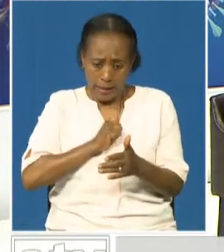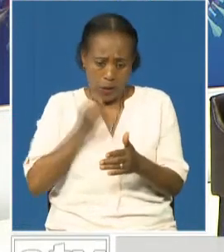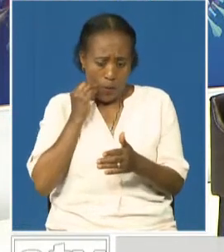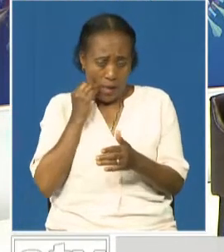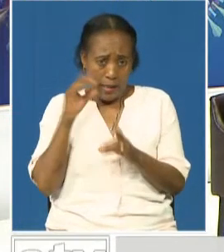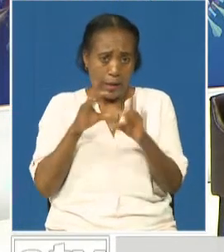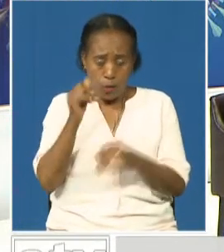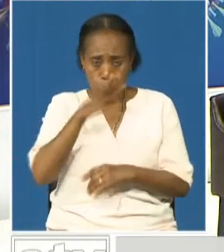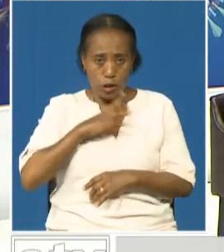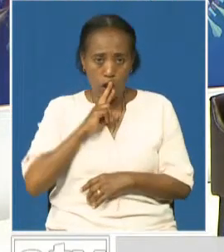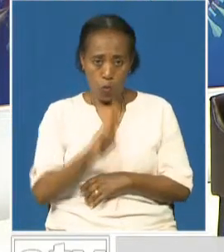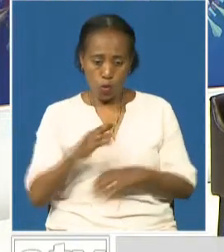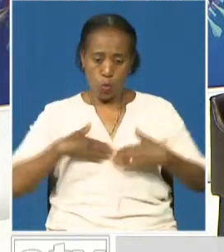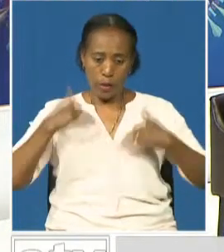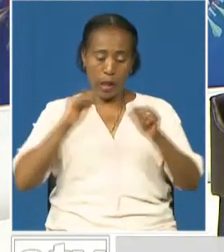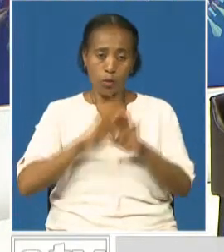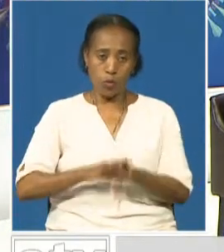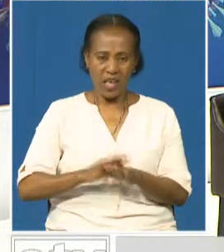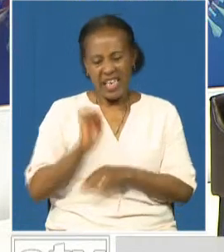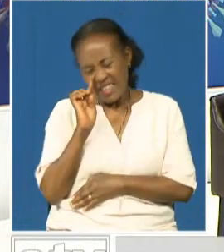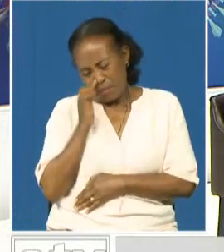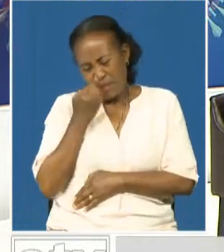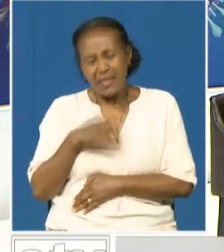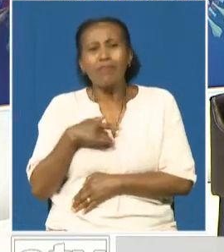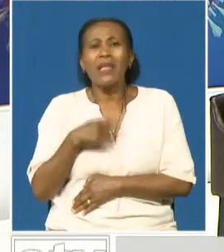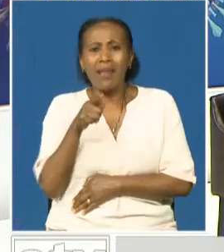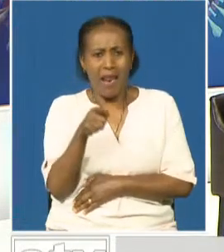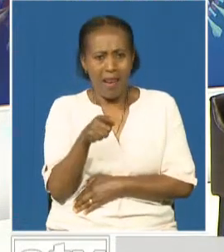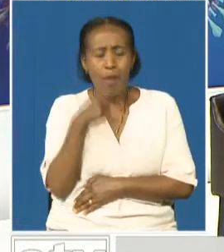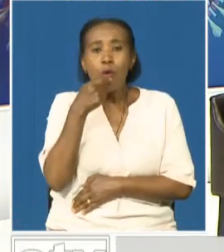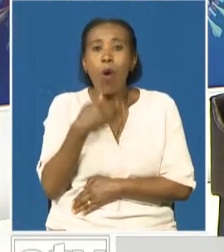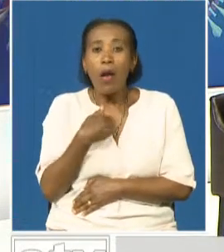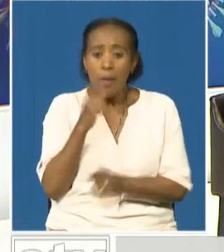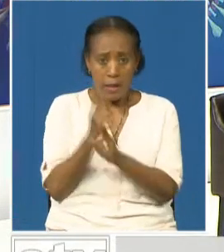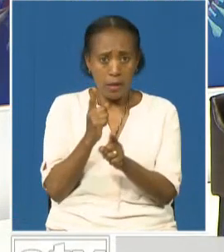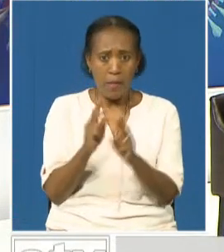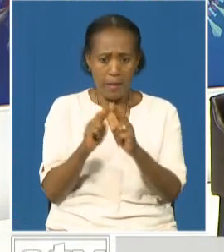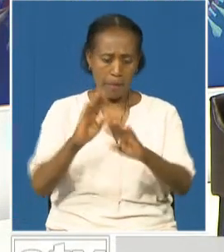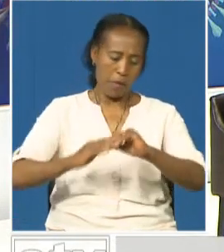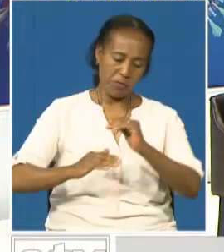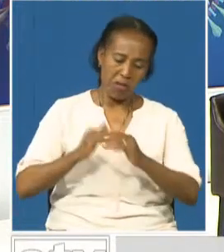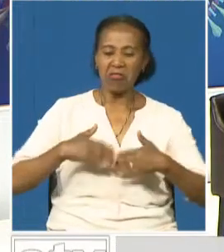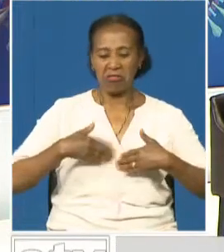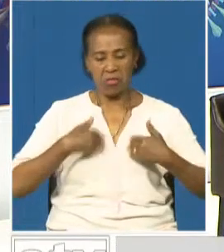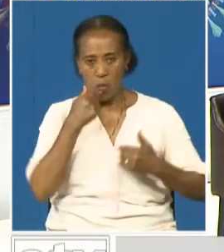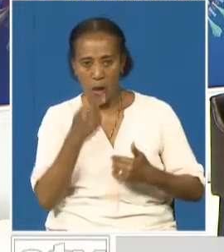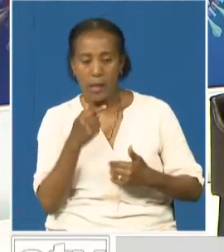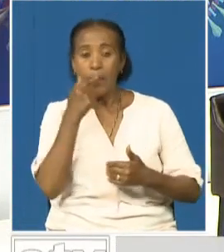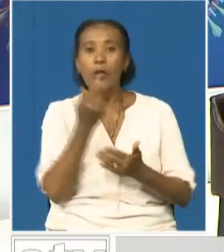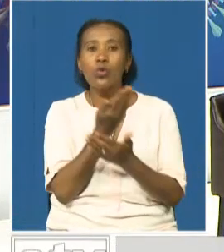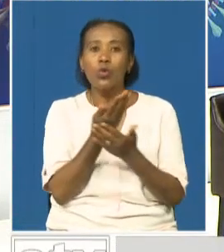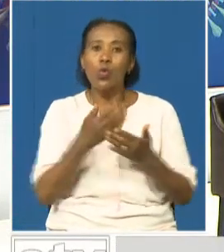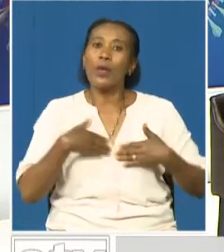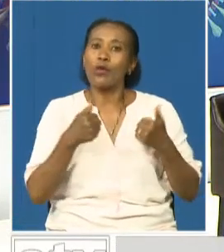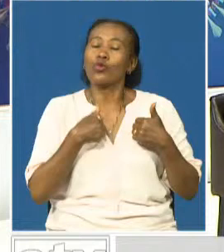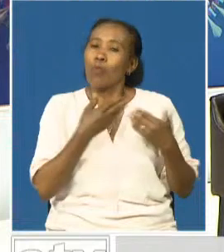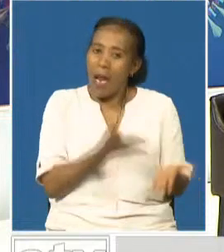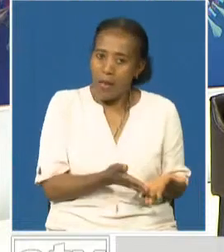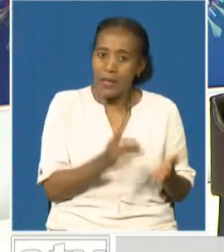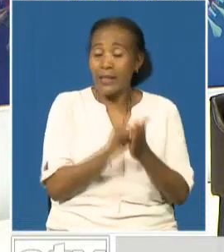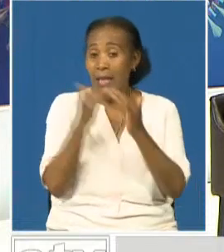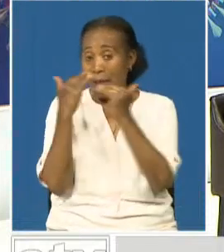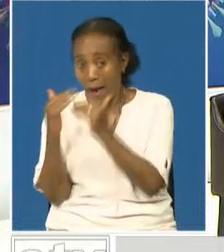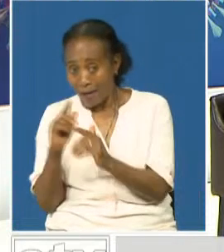ቤት ያደረጉ ሰዎች ወጣቶች ላይ የድብርት ስሜት አለ የሚሉ አሉ። በእርግጥ በጣም ተመችቶናል ደስ ብሎናልም የሚሉ ደግሞ ወጣቶች አሉ። የዛን